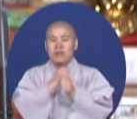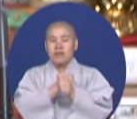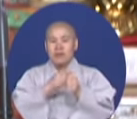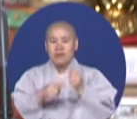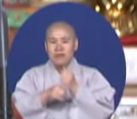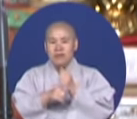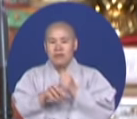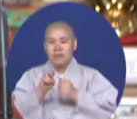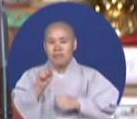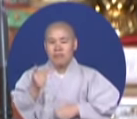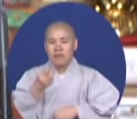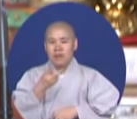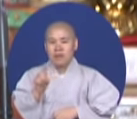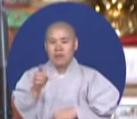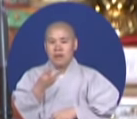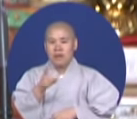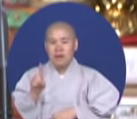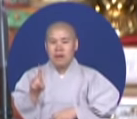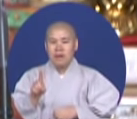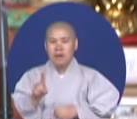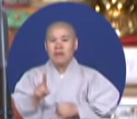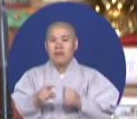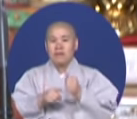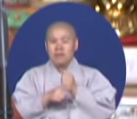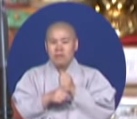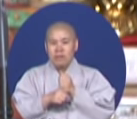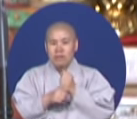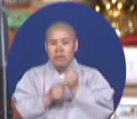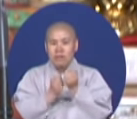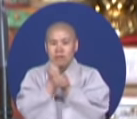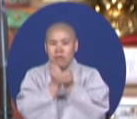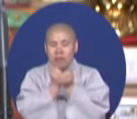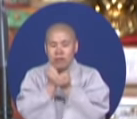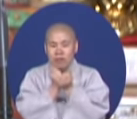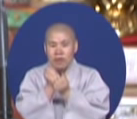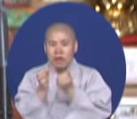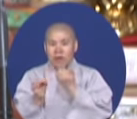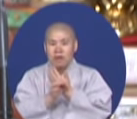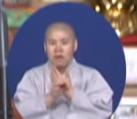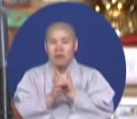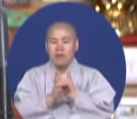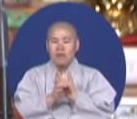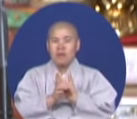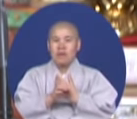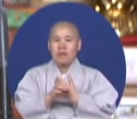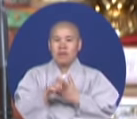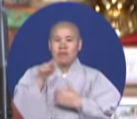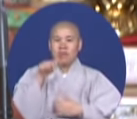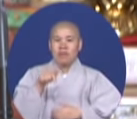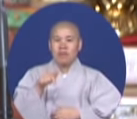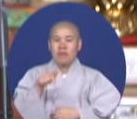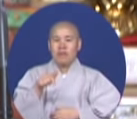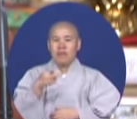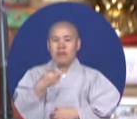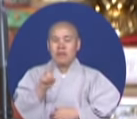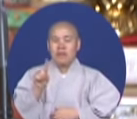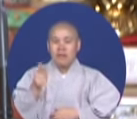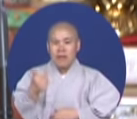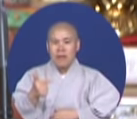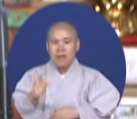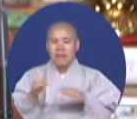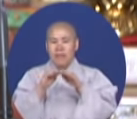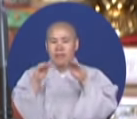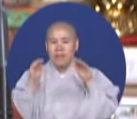그 만다라에는 그냥 그대로 번역하면 구역, 구마라집은 단이라고 번역을